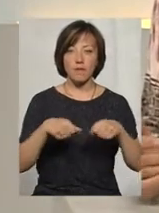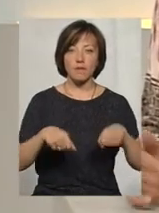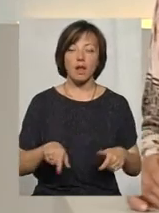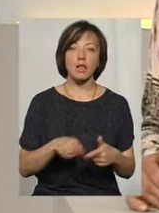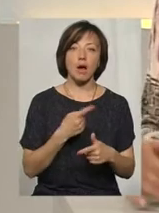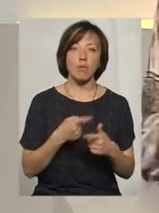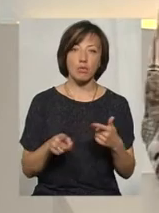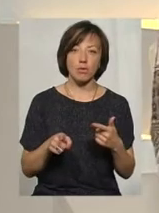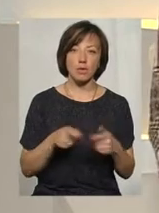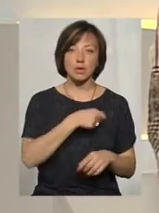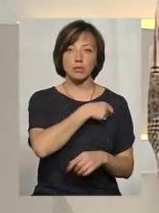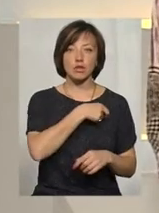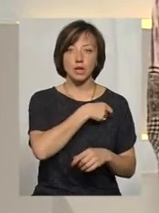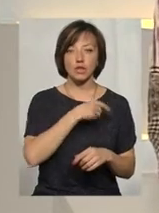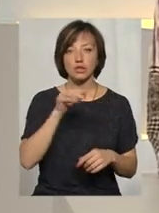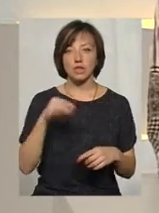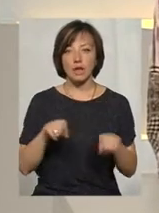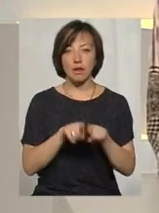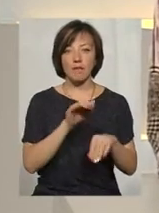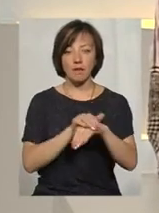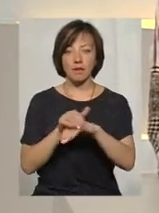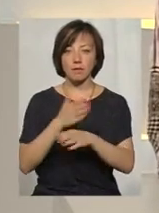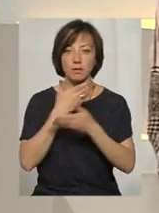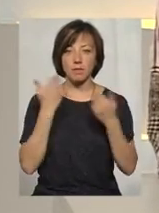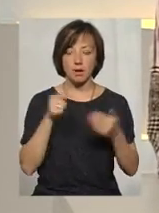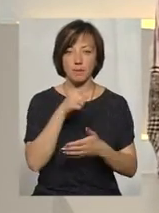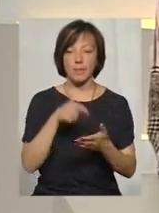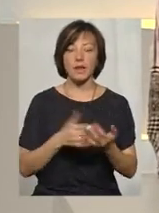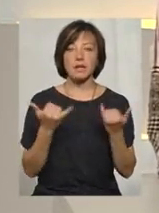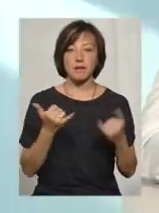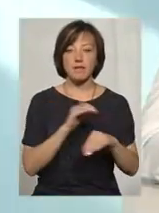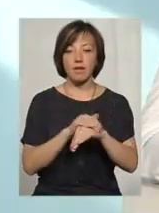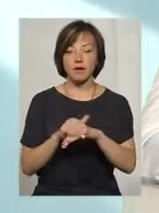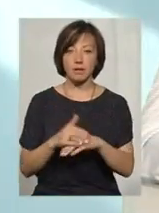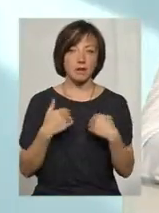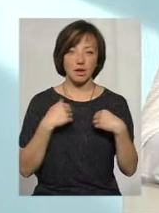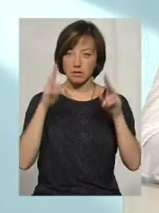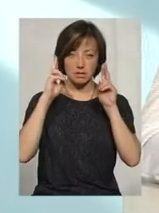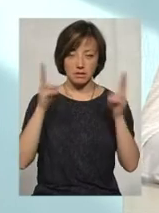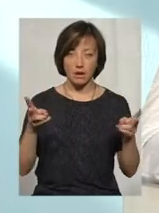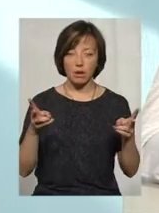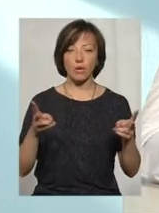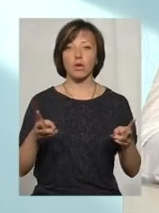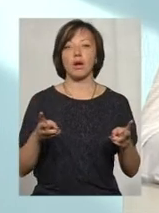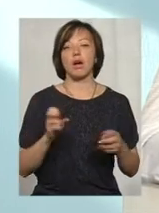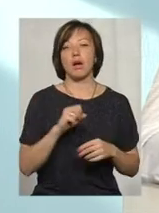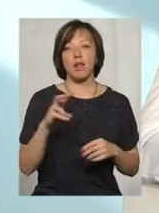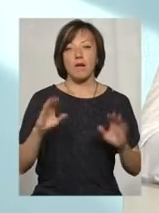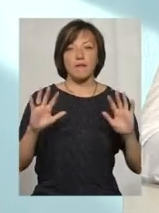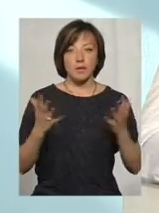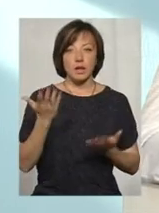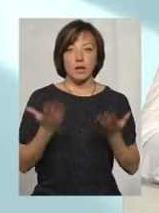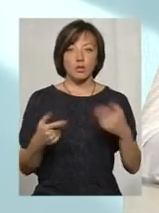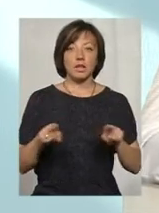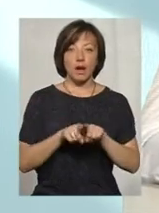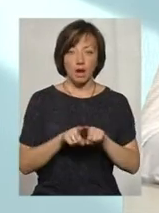ж депутатів? Чи таких фактів немає? Наразі такими фактами я не володію. Але у випадку, якщо